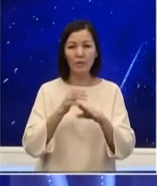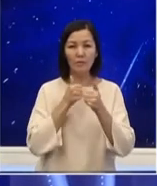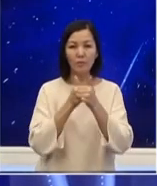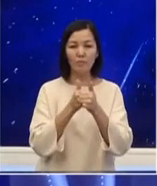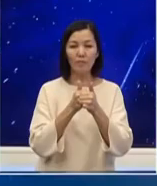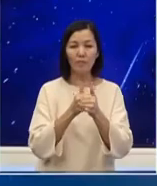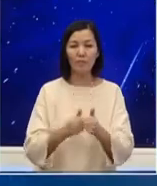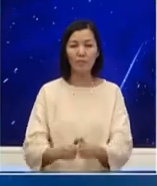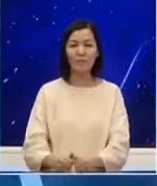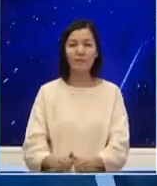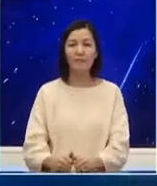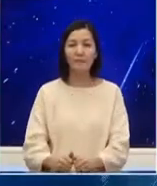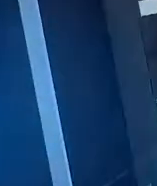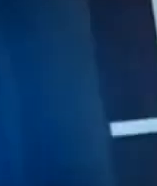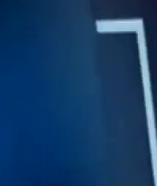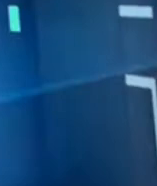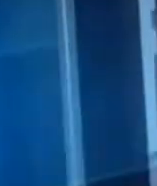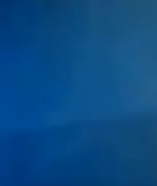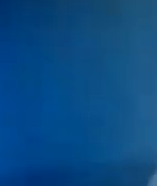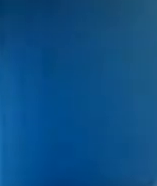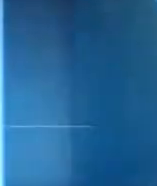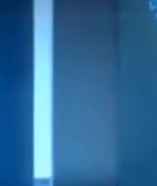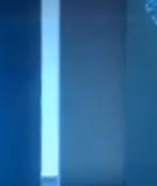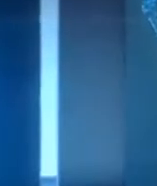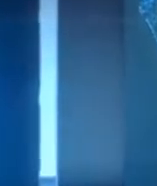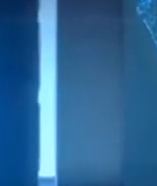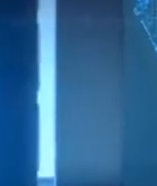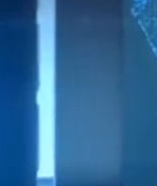орынбасары. Медет Жұмабай, Қайрат Қазтұрған, Жетісу телеарнасы.